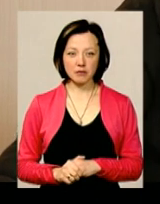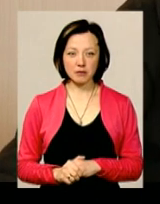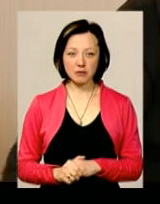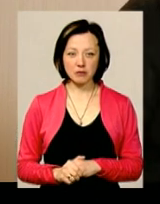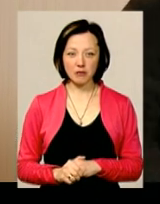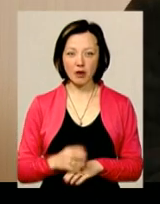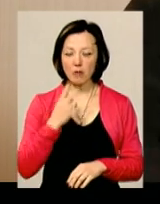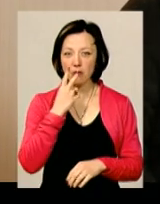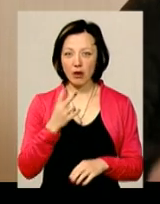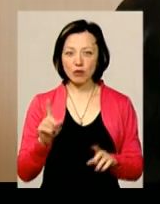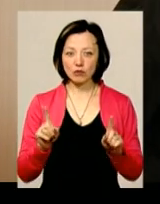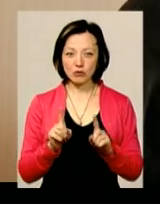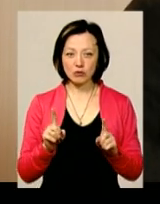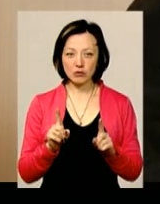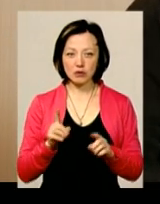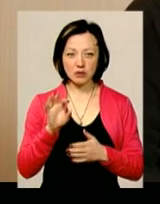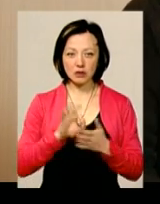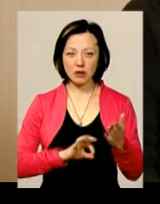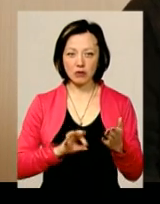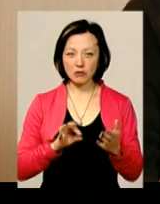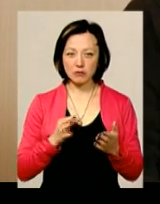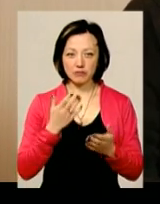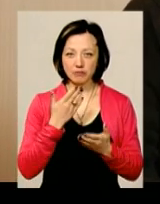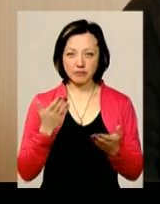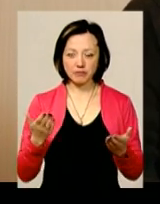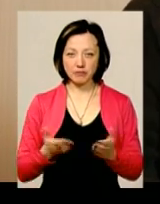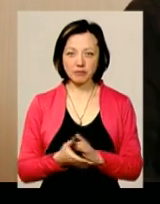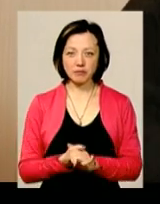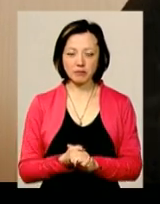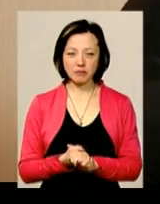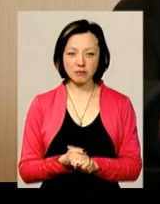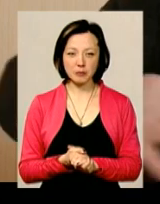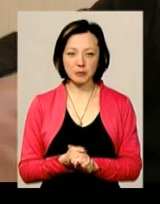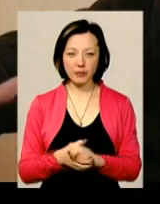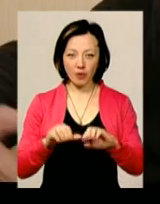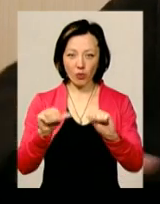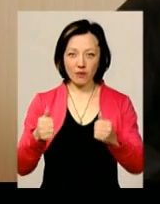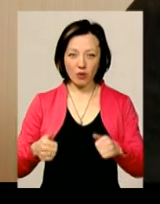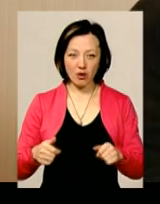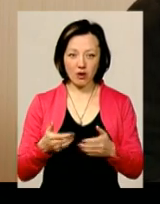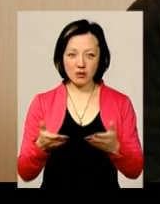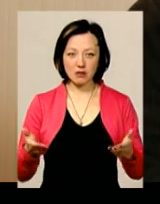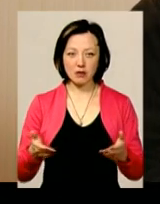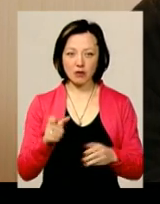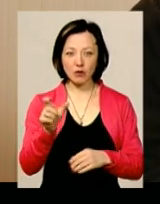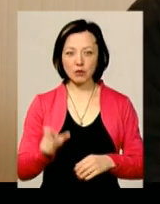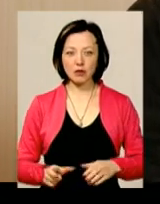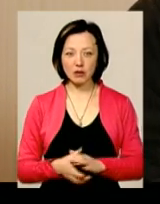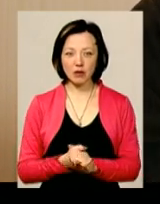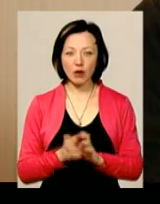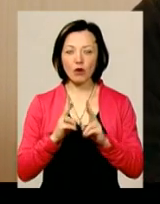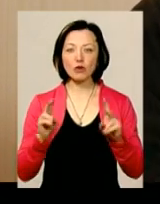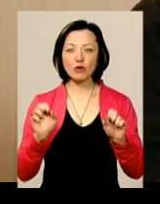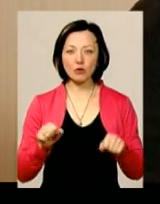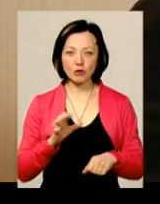але ж бачиш, що це вже не зразу було стукнуло, що, тому що конфігурація, знаєте, людини, а хто може